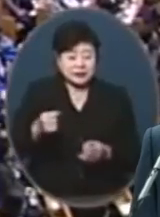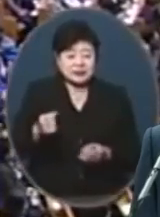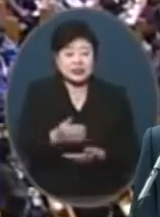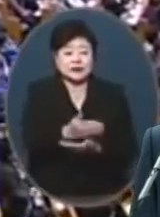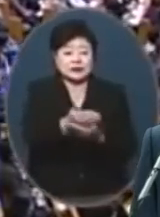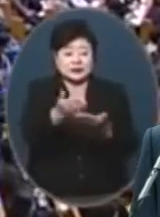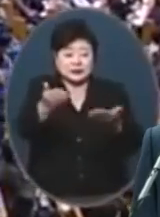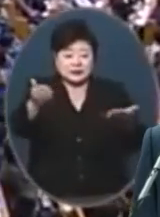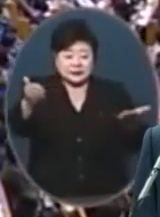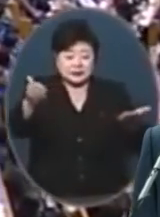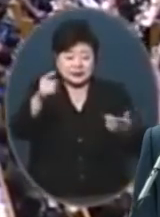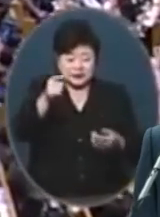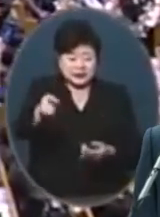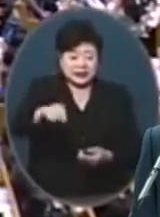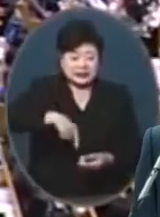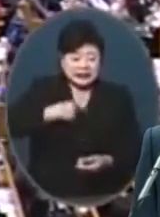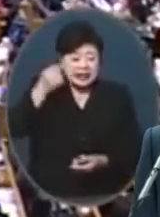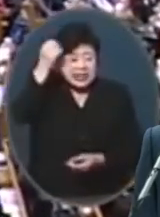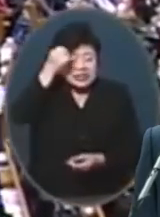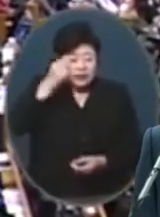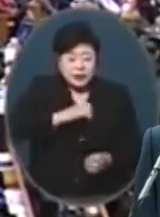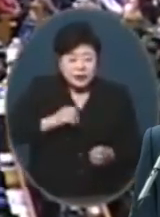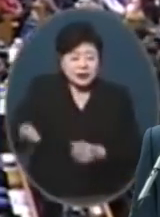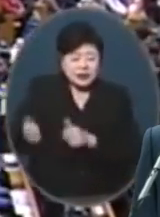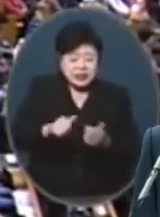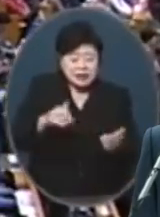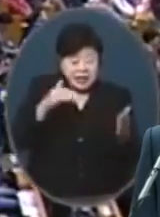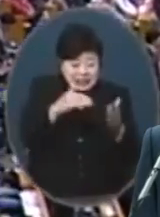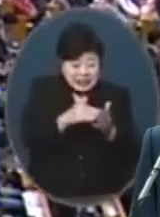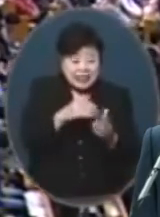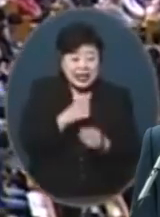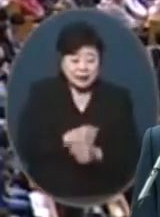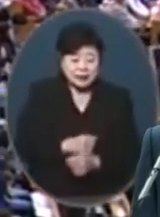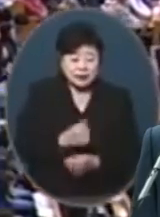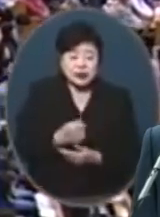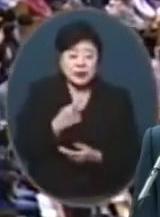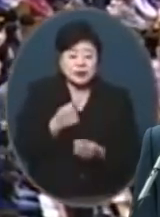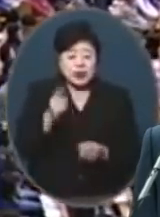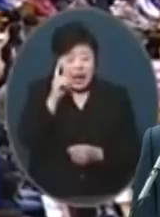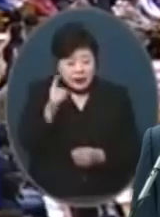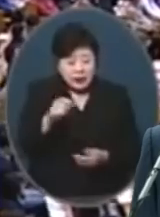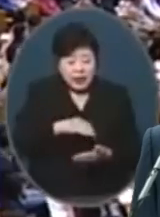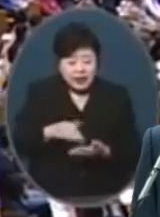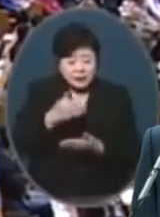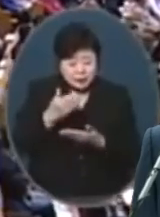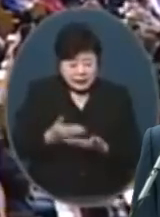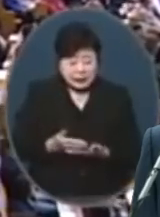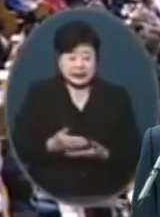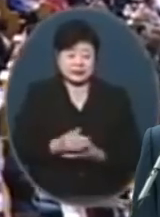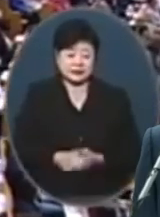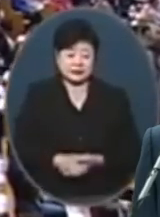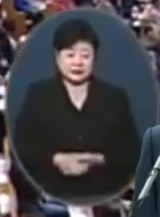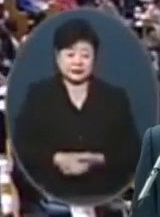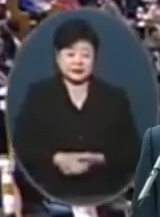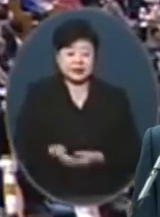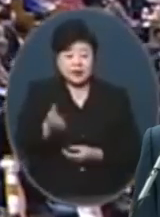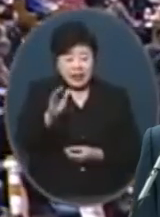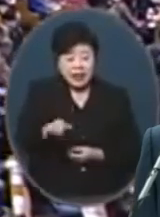하니 이는 그가 자기 영혼을 버려 사망에 이르게 하시며 범죄자 중 하나로 헤아림을 받았음이라.